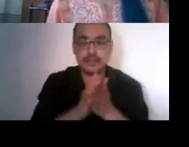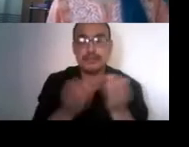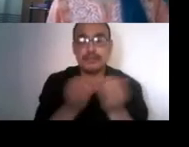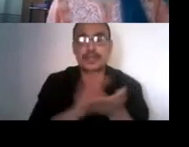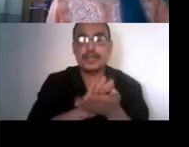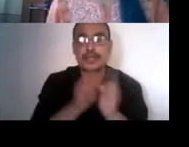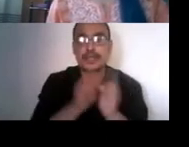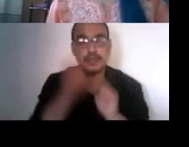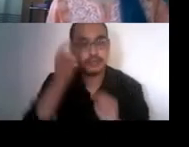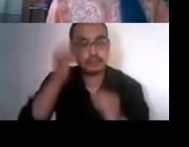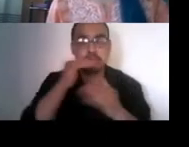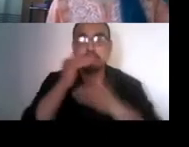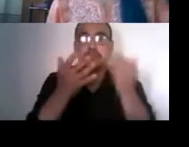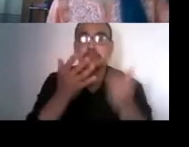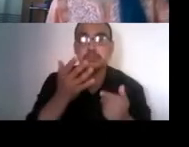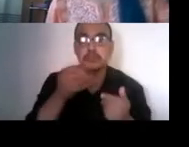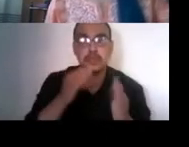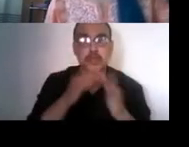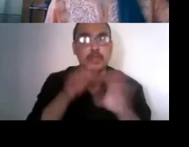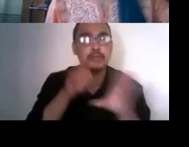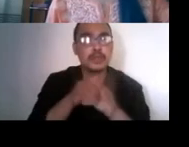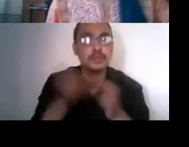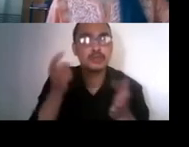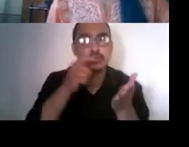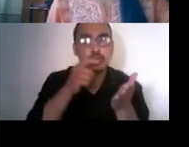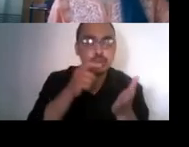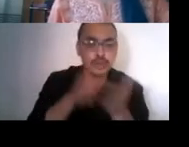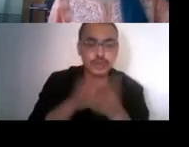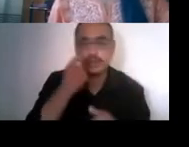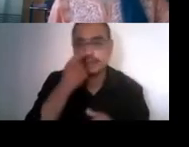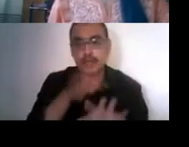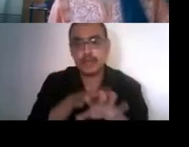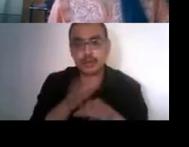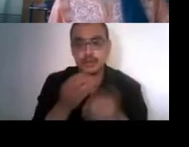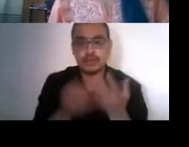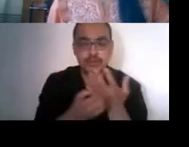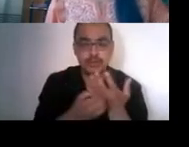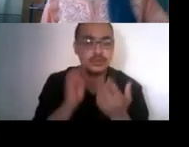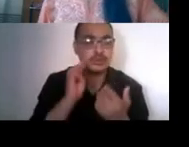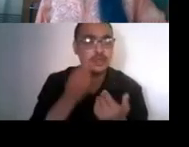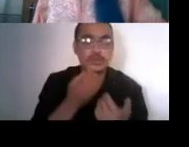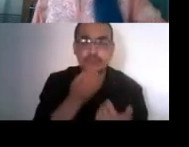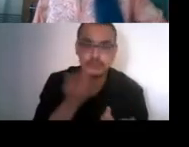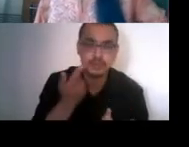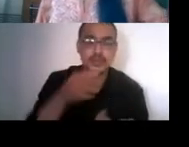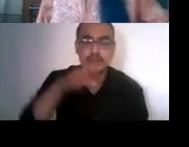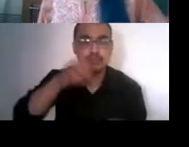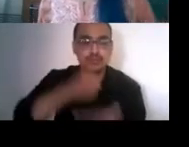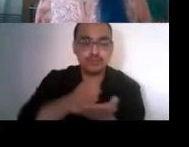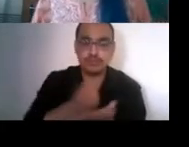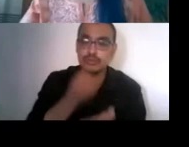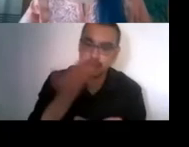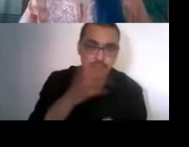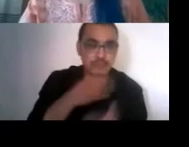छैन र अहिले घरभित्र सबै बस्दा सुरु सुरु अवस्थामा महिलाहरूलाई पकौडा पकाएर खुवाउनु मन लाग्यो होला छोइला बनाएर खुवाउनु मन लाग्यो होला सबैलाई